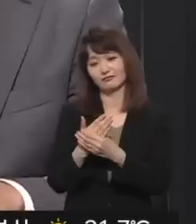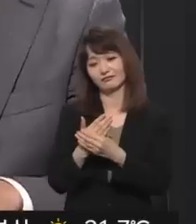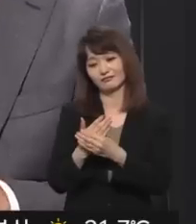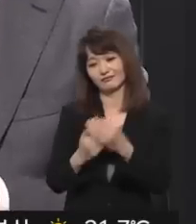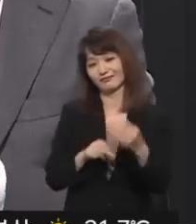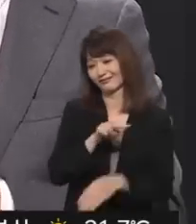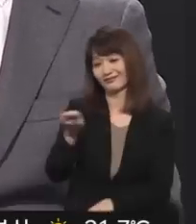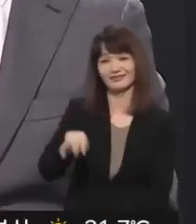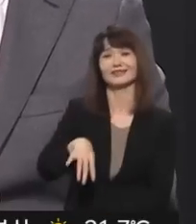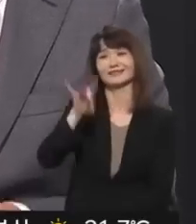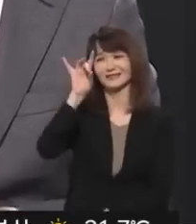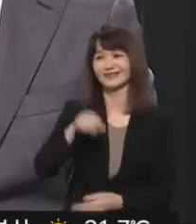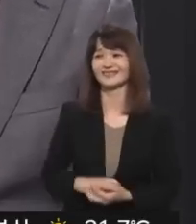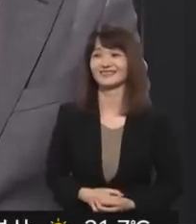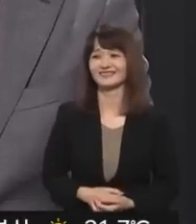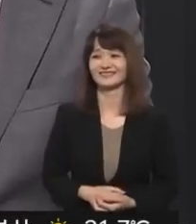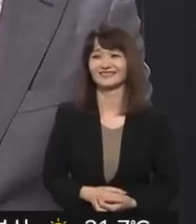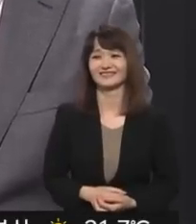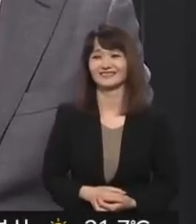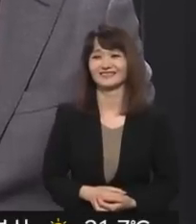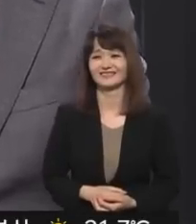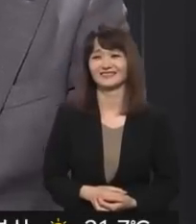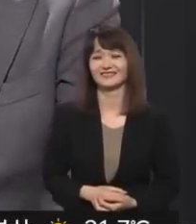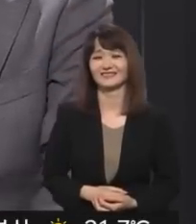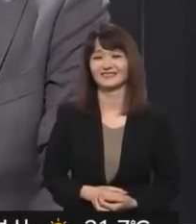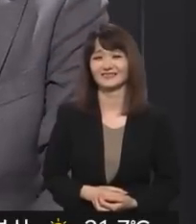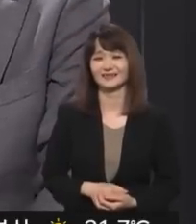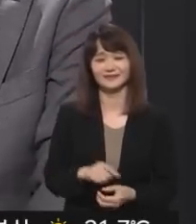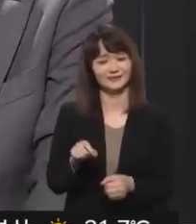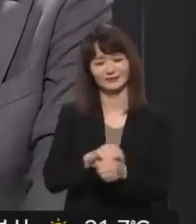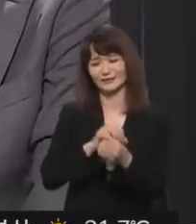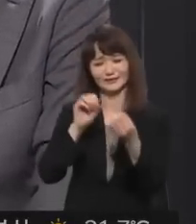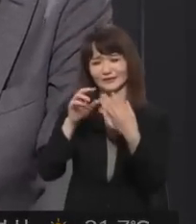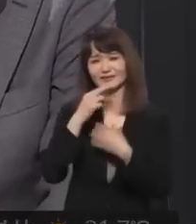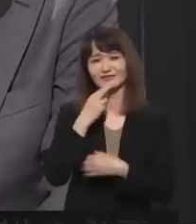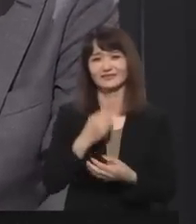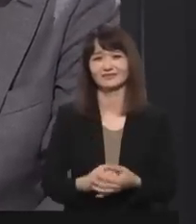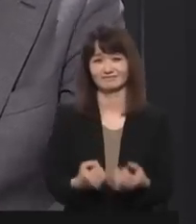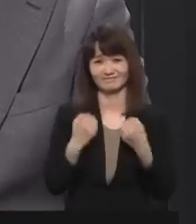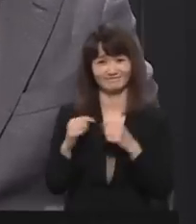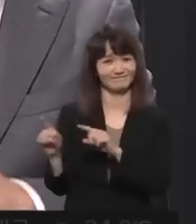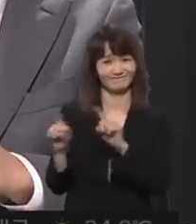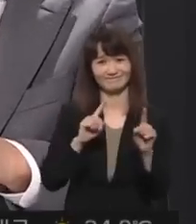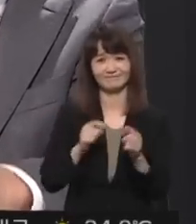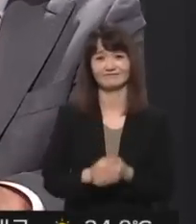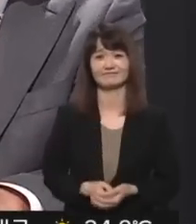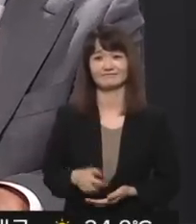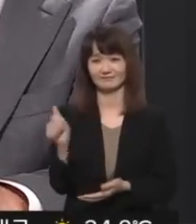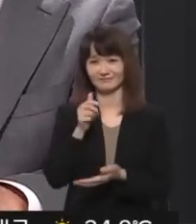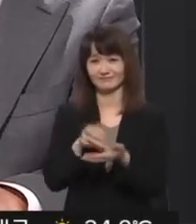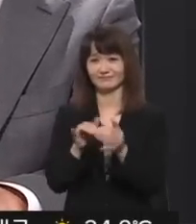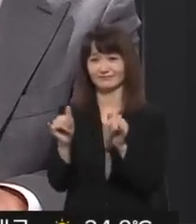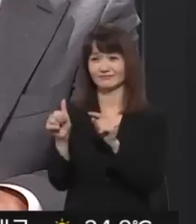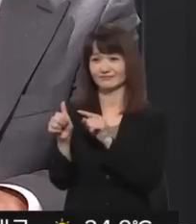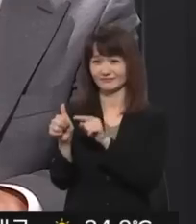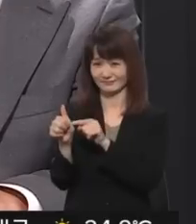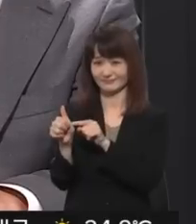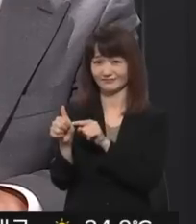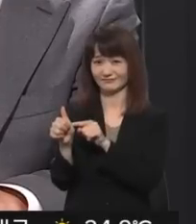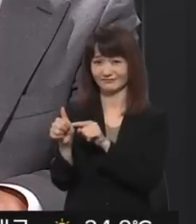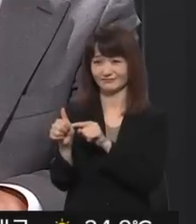힘내세요. 솔직히 무건 수행하고 있어요. 제가 뭐 드릴 말씀이 없어서. 힘내세요. 대변인께는.